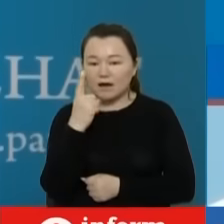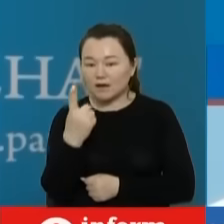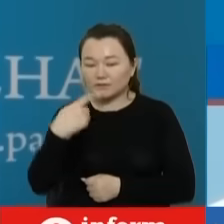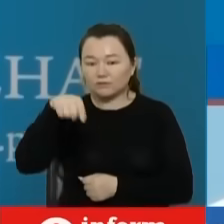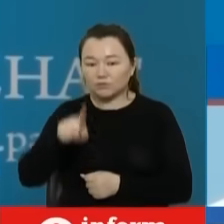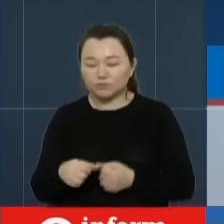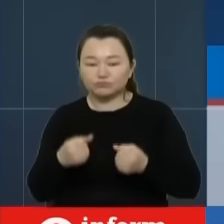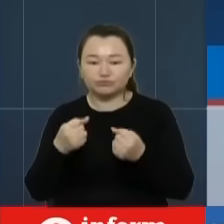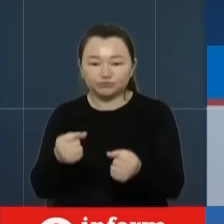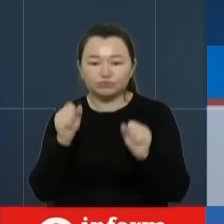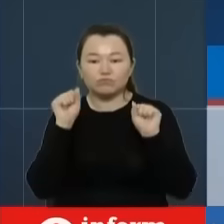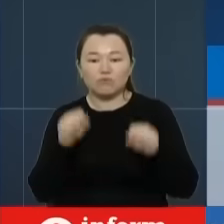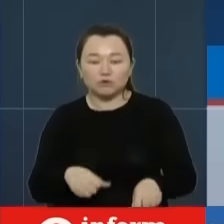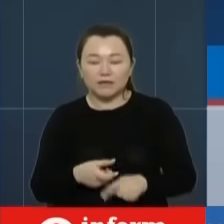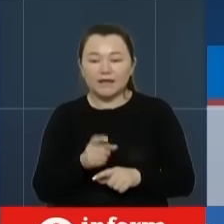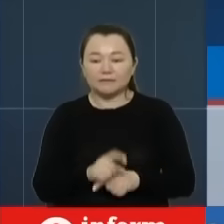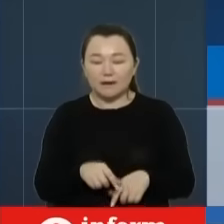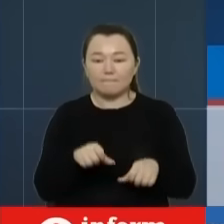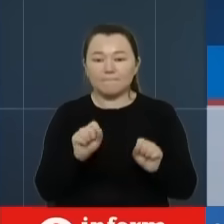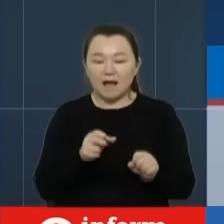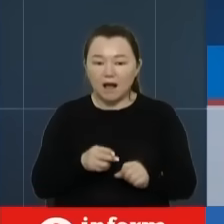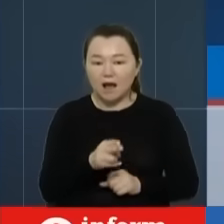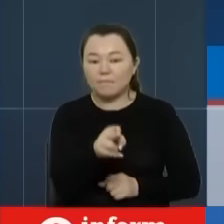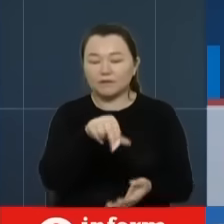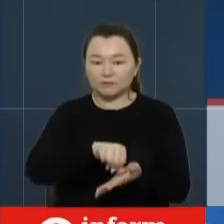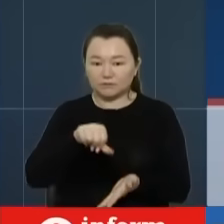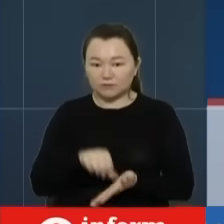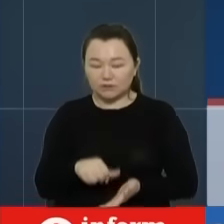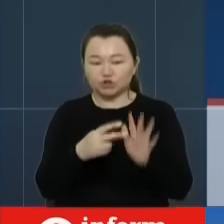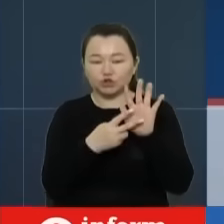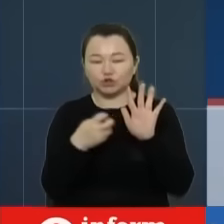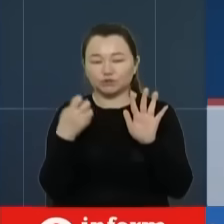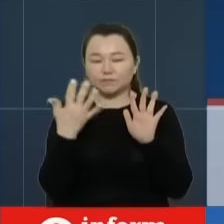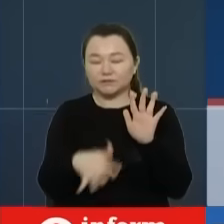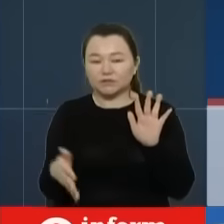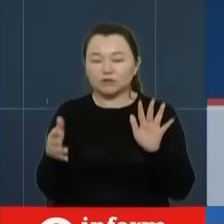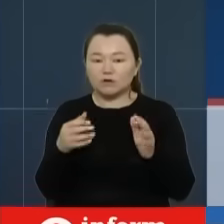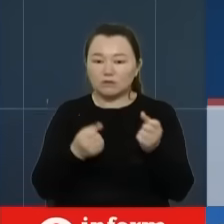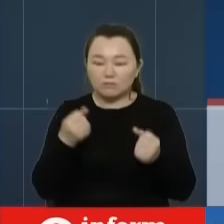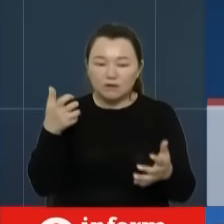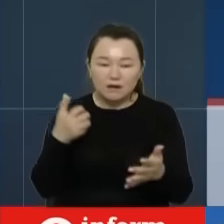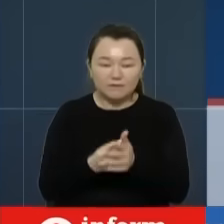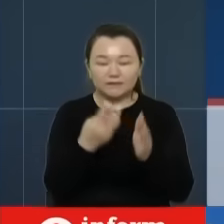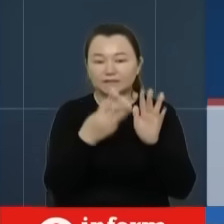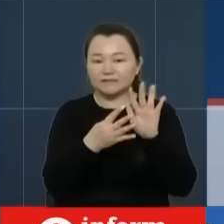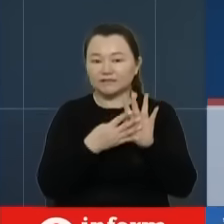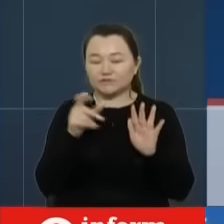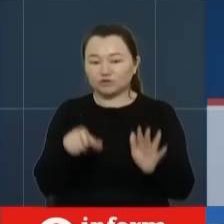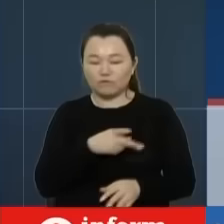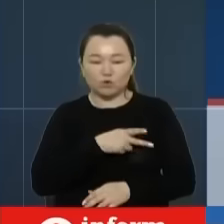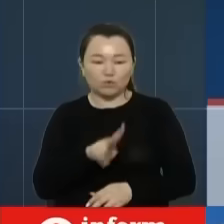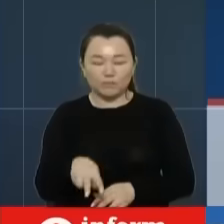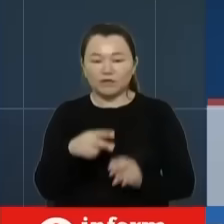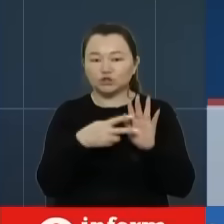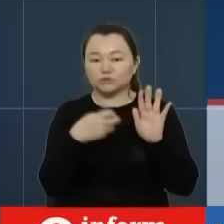жүргізуге құқылы болады. Өткен жылы дәл осы мопедтердің қатысуымен 750 жол апаты тіркеліпті. Қара жолда 39 адамның өмірі қиылып,